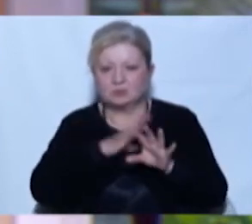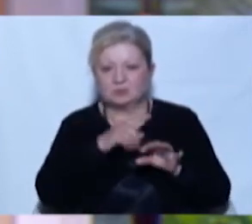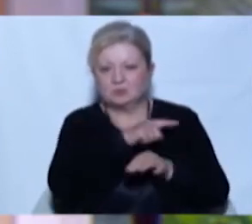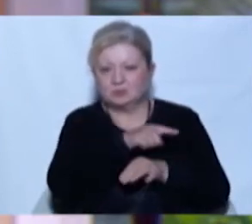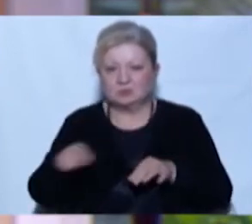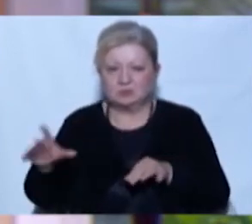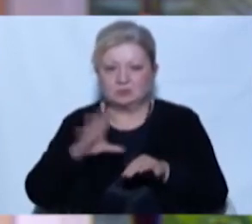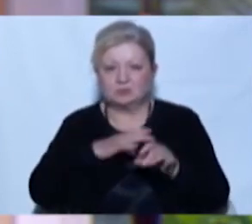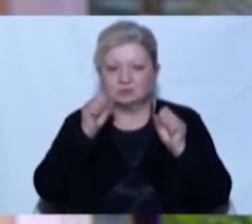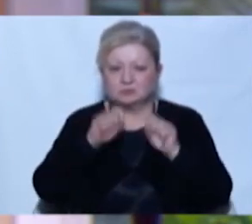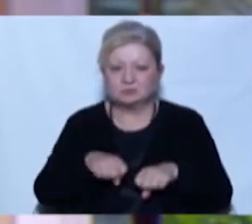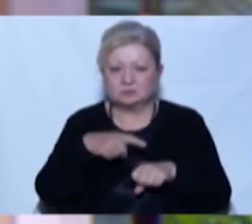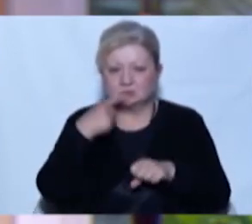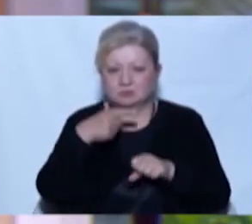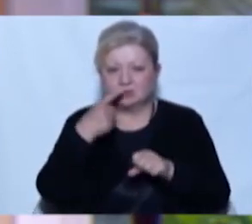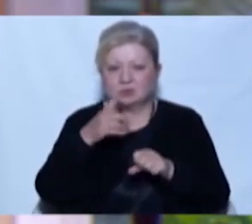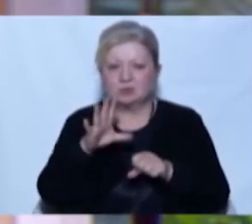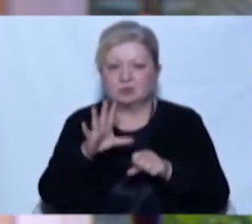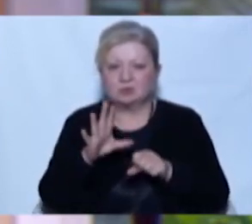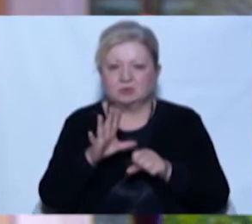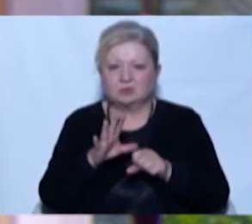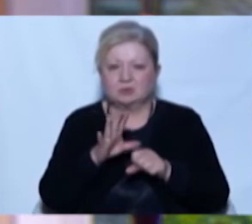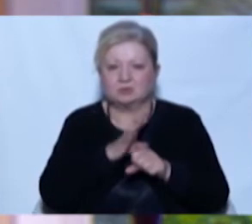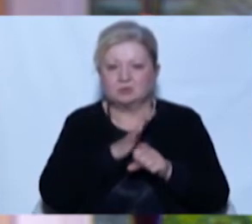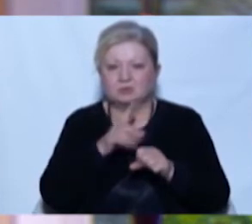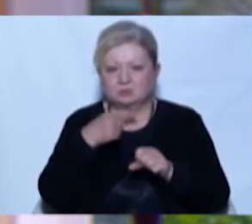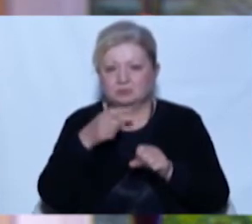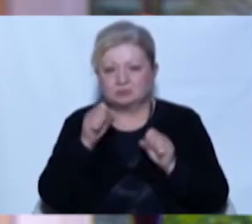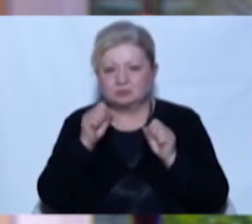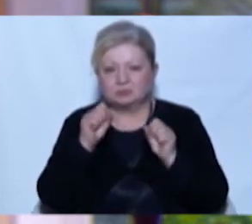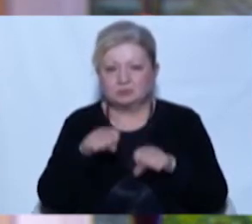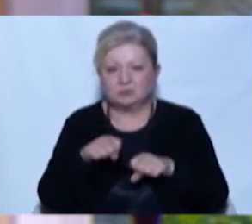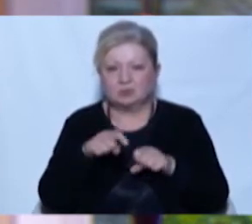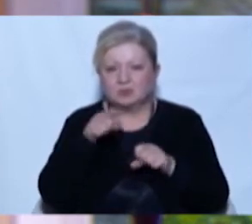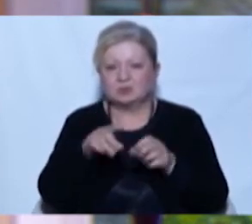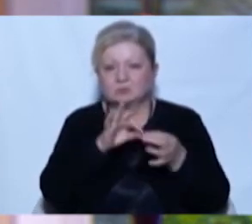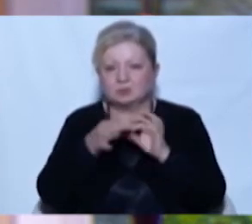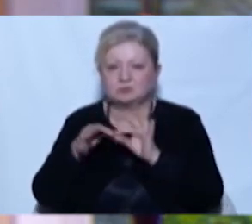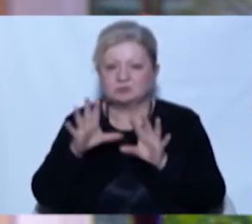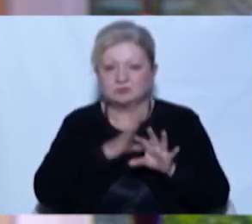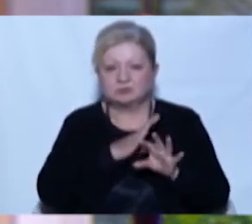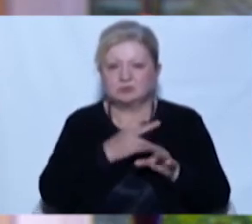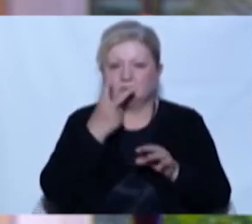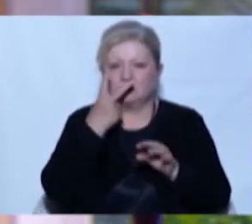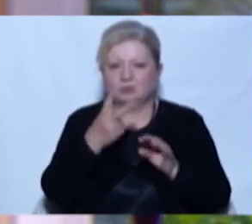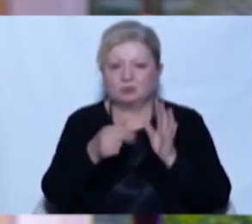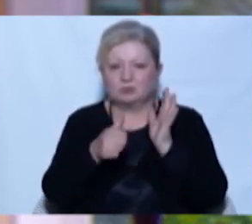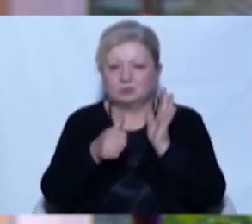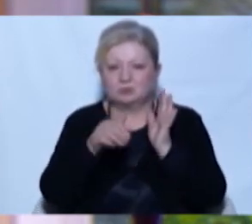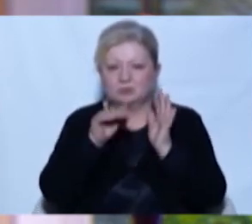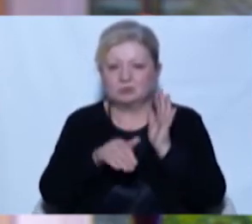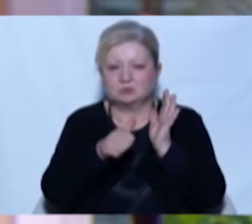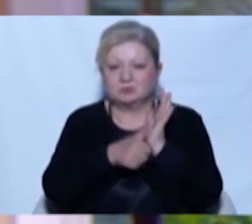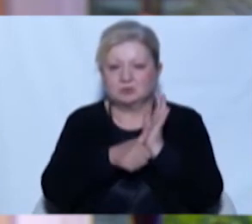ფაქტიურად შეიძლება იყოს, შეიძლება ვთქვათ, რომ ეს პროცესი 2006 წელს